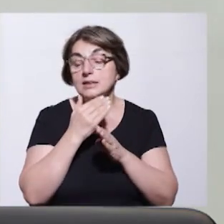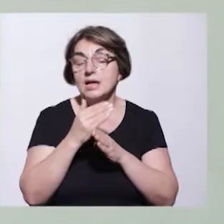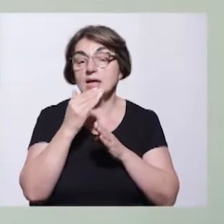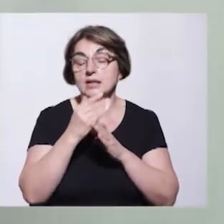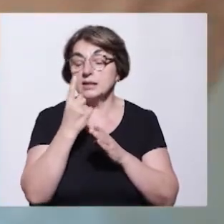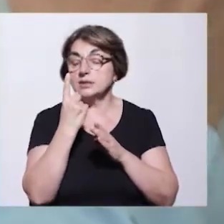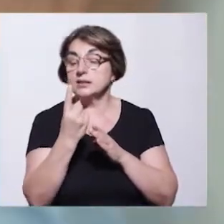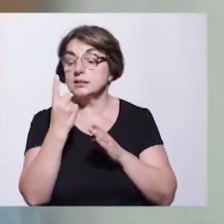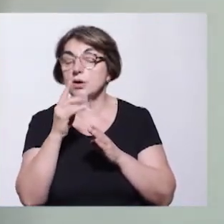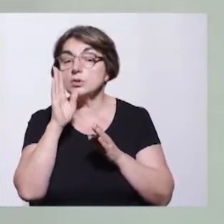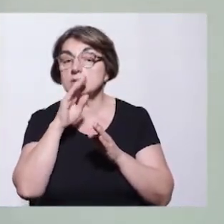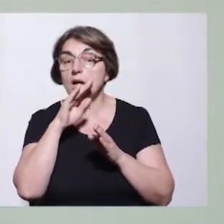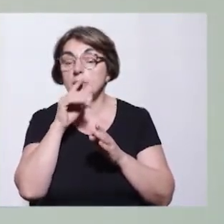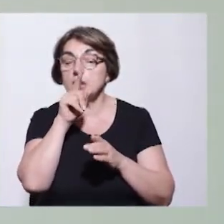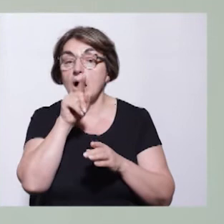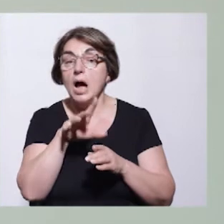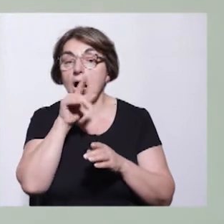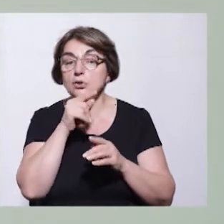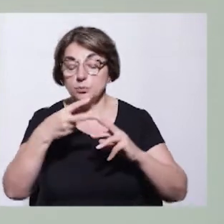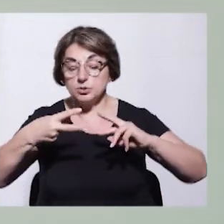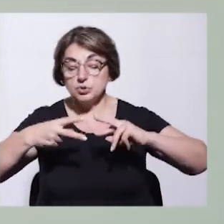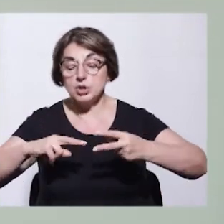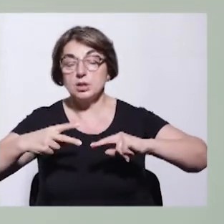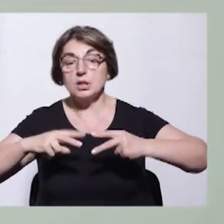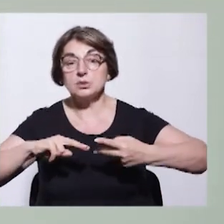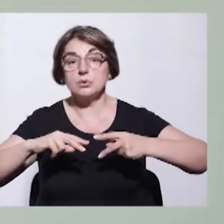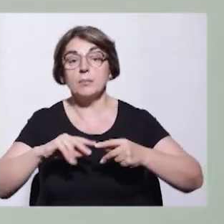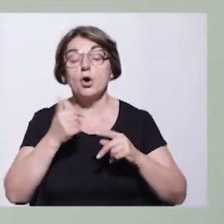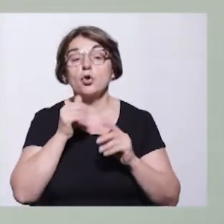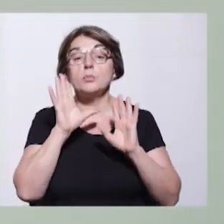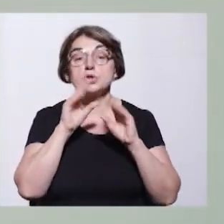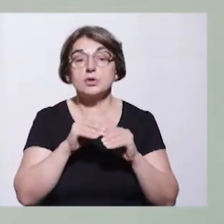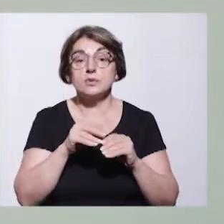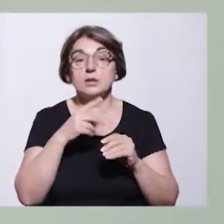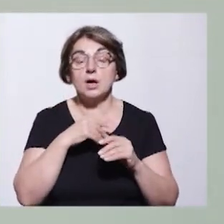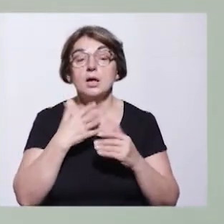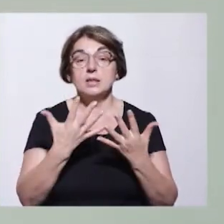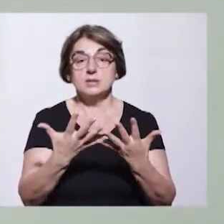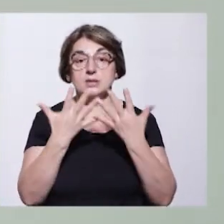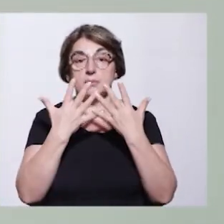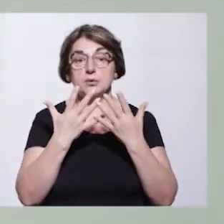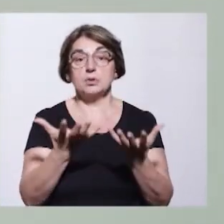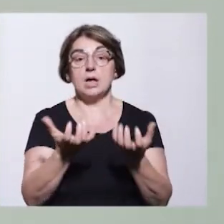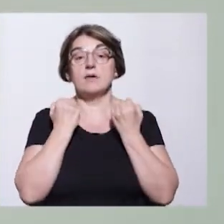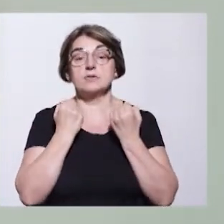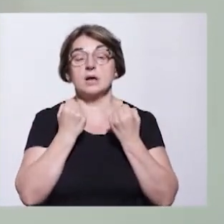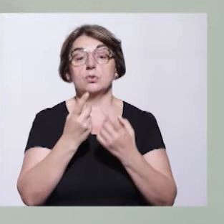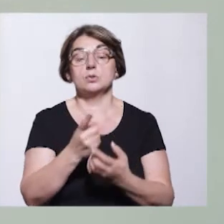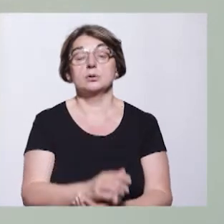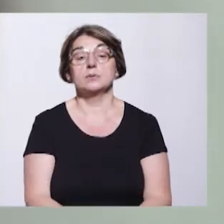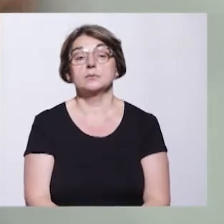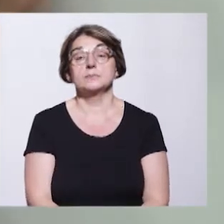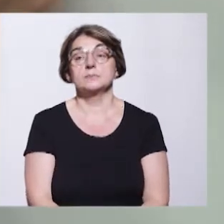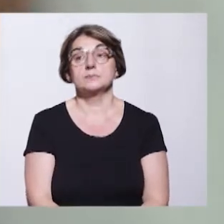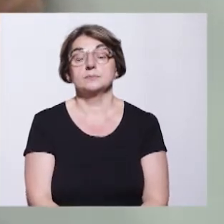თითეული წყალბად ატომის ჩანაცვლება, რომელიც შეგვიძლია ჩვენ სქემატურად აი ასეც გამოვსახოთ. ნახეთ,